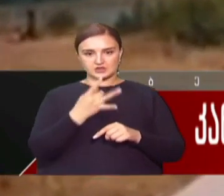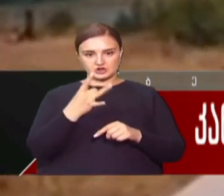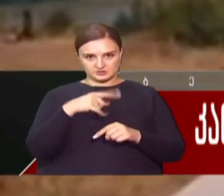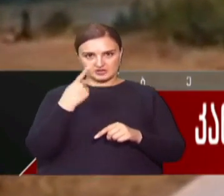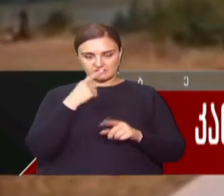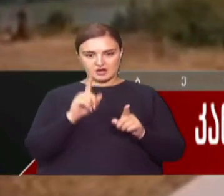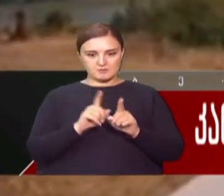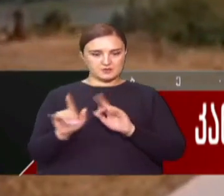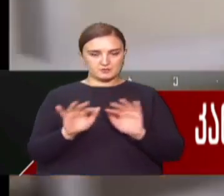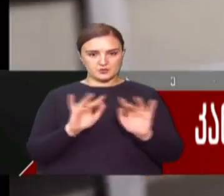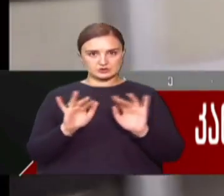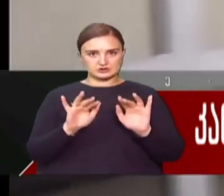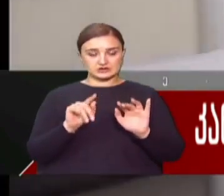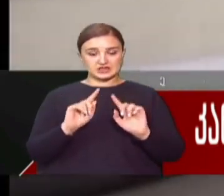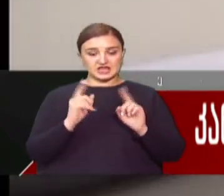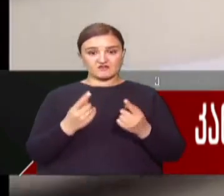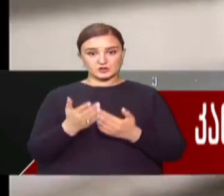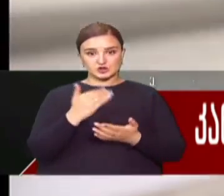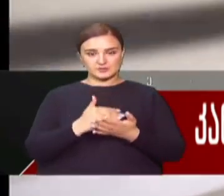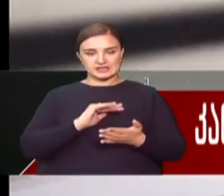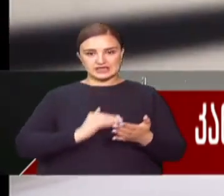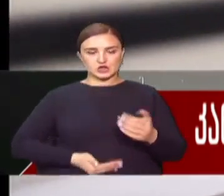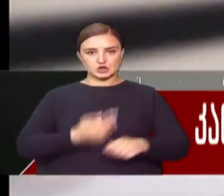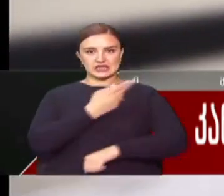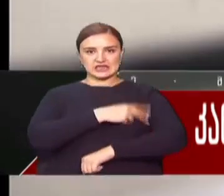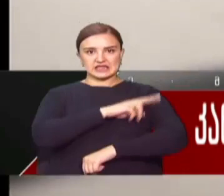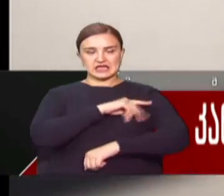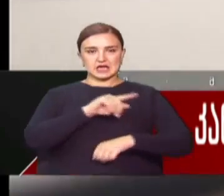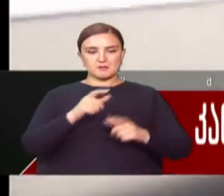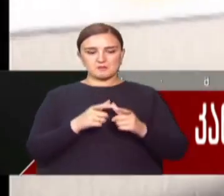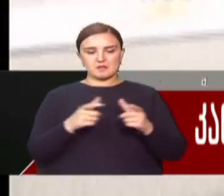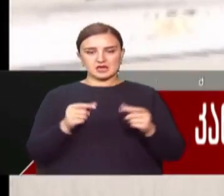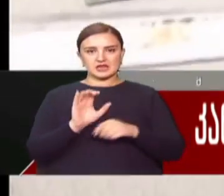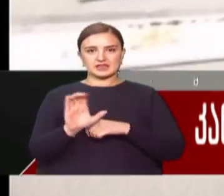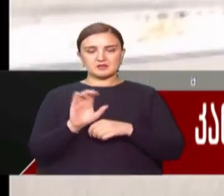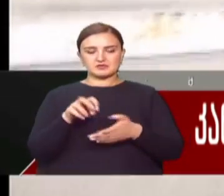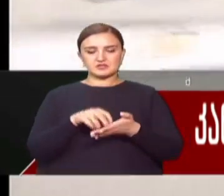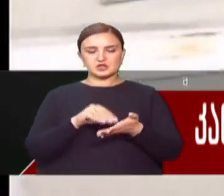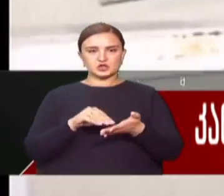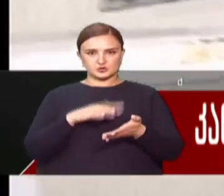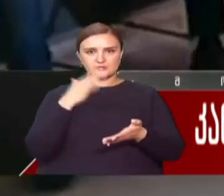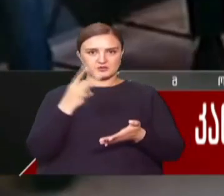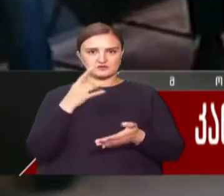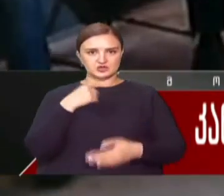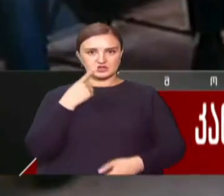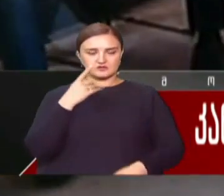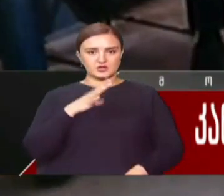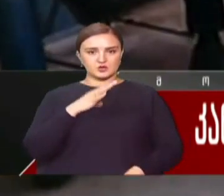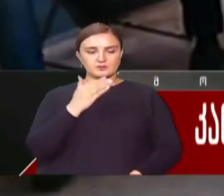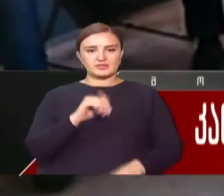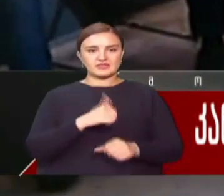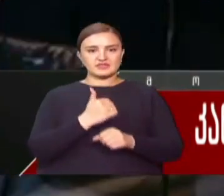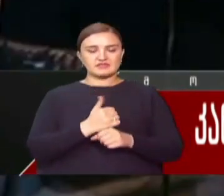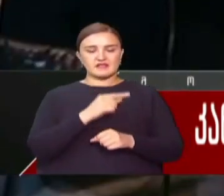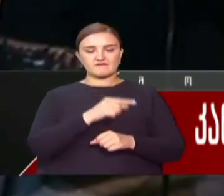დაანონსა ასეთი პროცესები და დაკავების შემდეგ კერძო კლინიკის პალატიდან გამოგზავნილ ბარათებშიც არაერთხელ გააშხერა. წამყვანი ხმის რევოლუციური